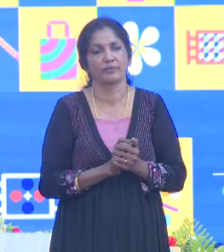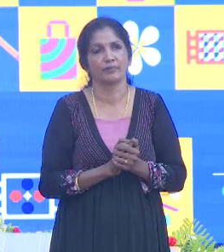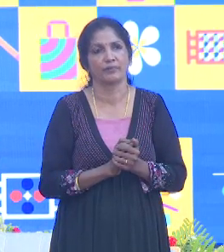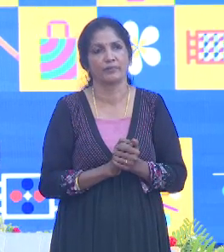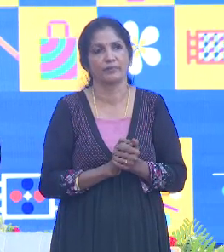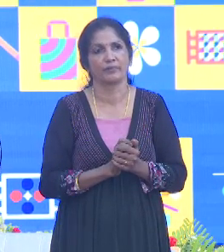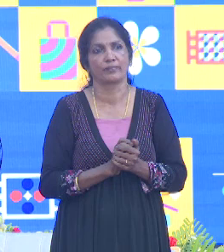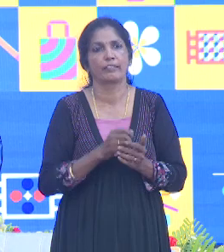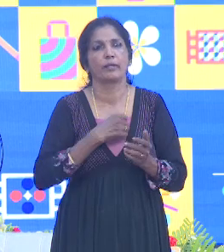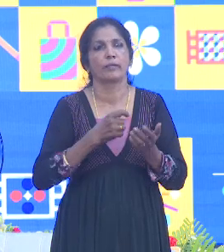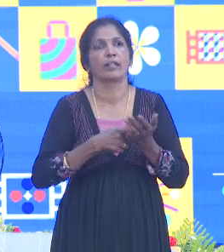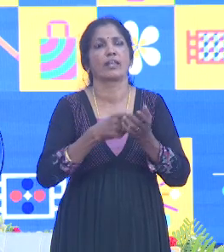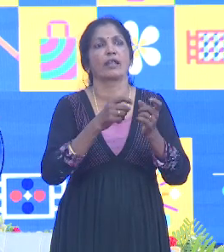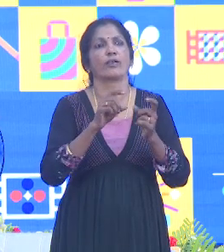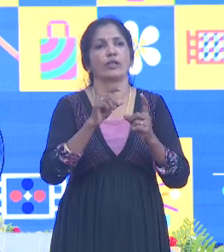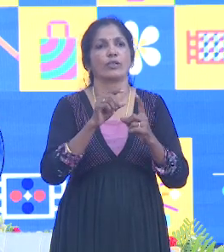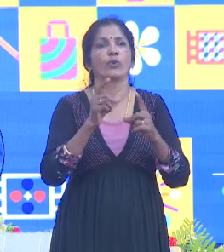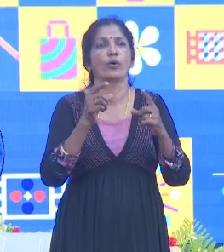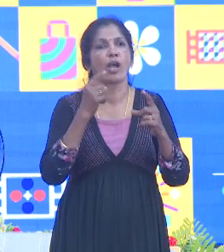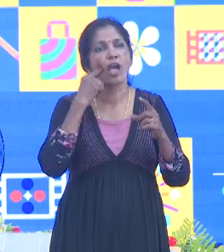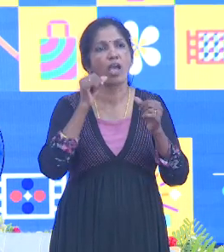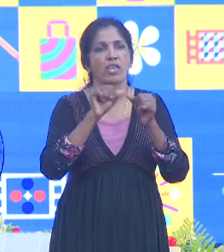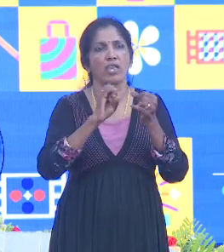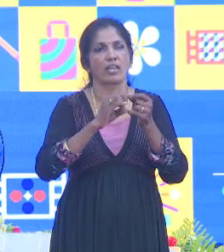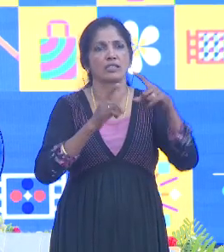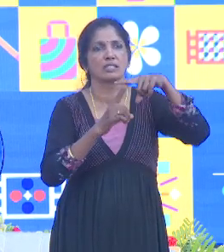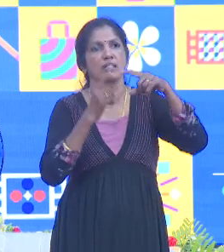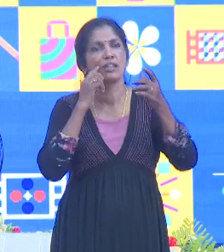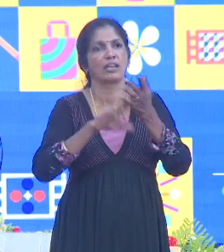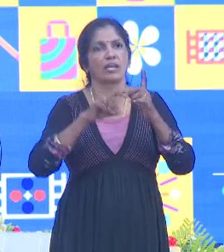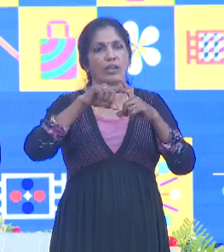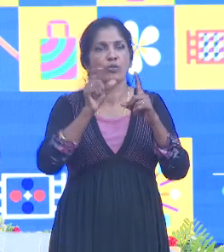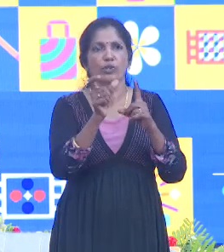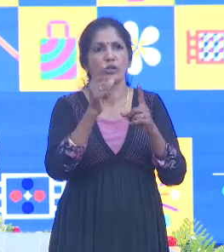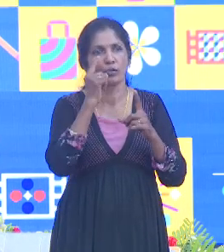നമ്മുടെ റവന്യൂ പ്രിൻസിപ്പൽ സെക്രട്ടറി ടിങ്കു ബിസ്വാൾ അവരുടെ പ്രസംഗത്തിൽ അത് സൂചിപ്പിച്ചു.